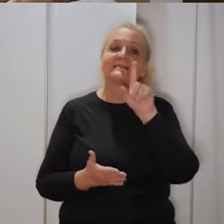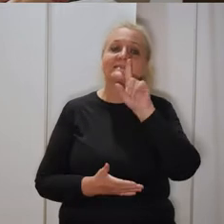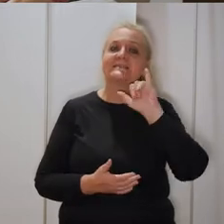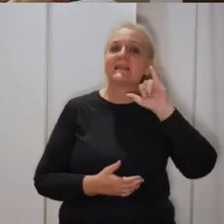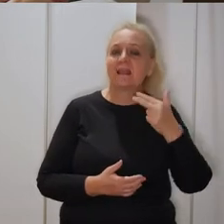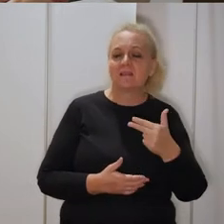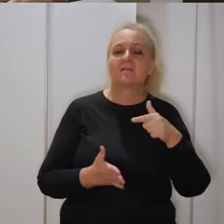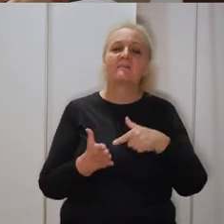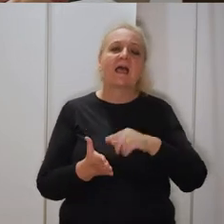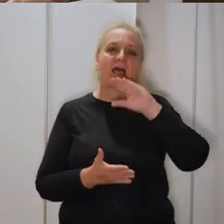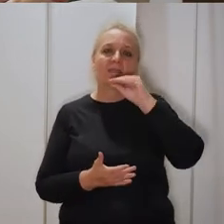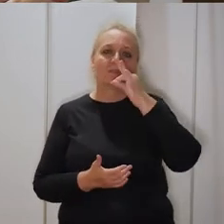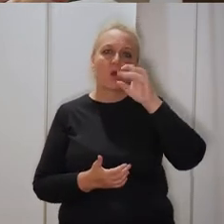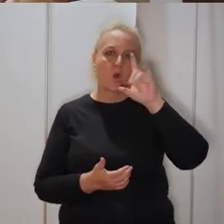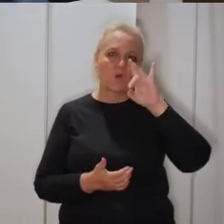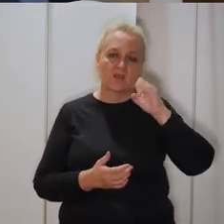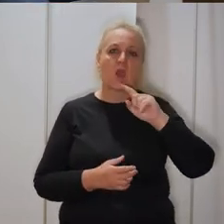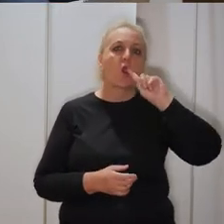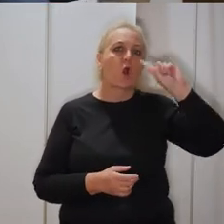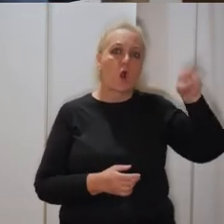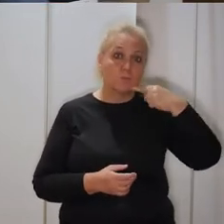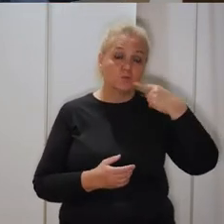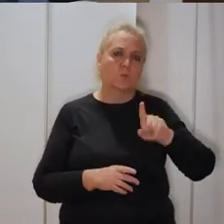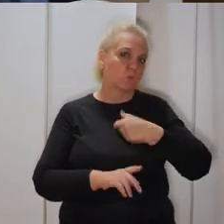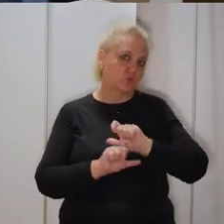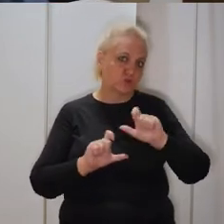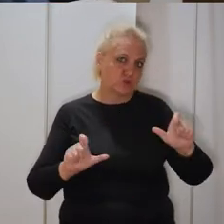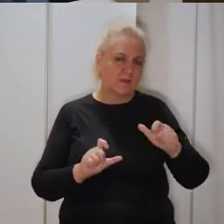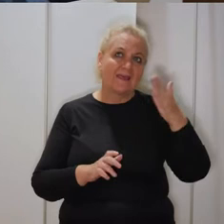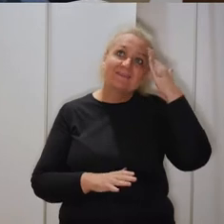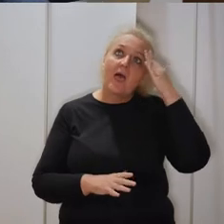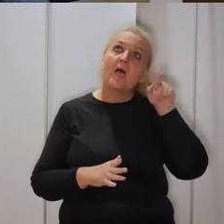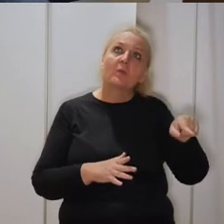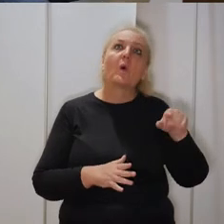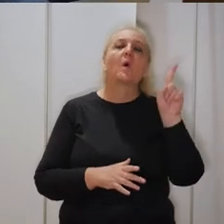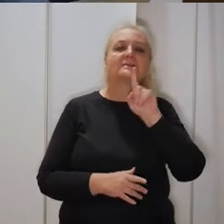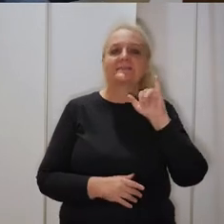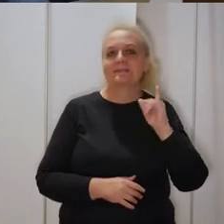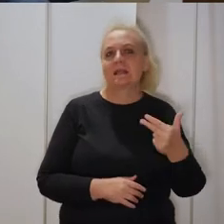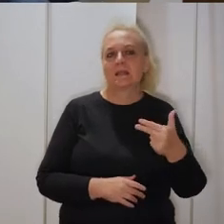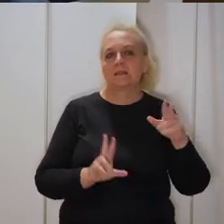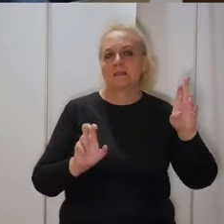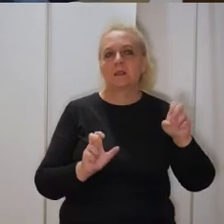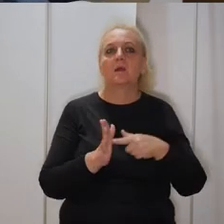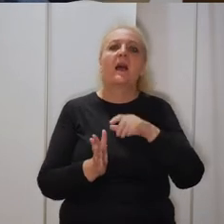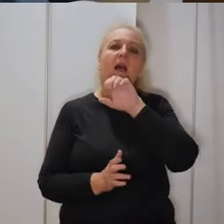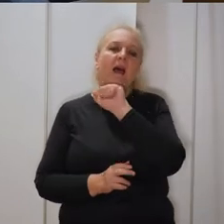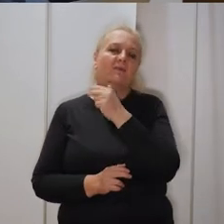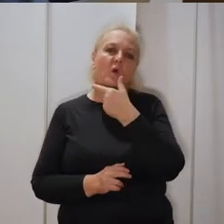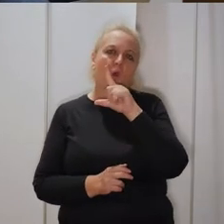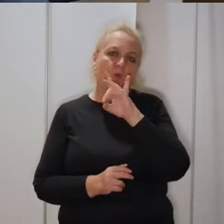jako antologie komiksowe i przez bardzo długi czas znałam pojęcie zin właśnie tylko jako antologie